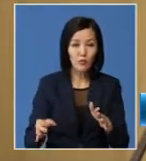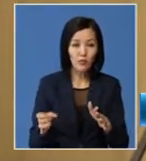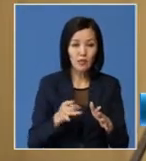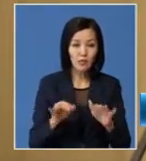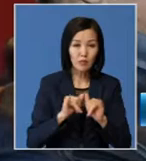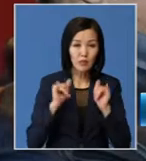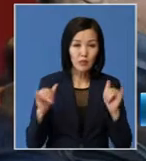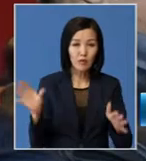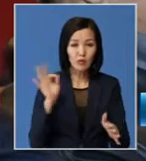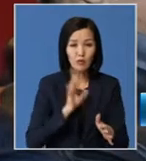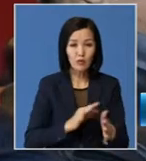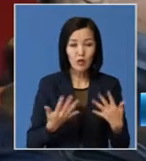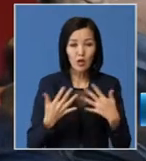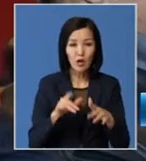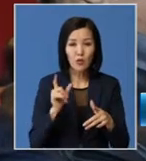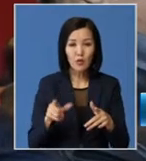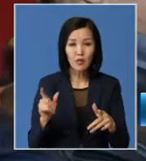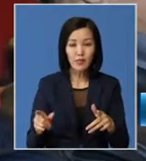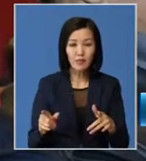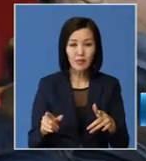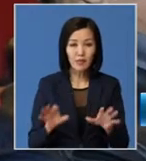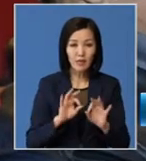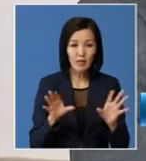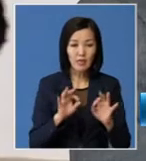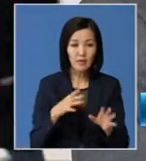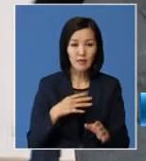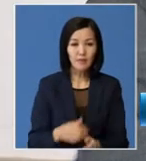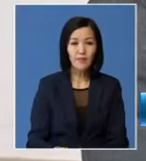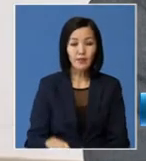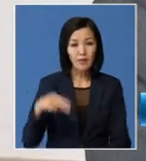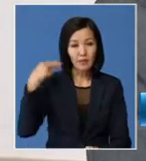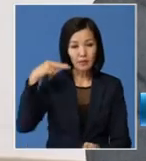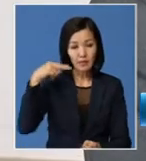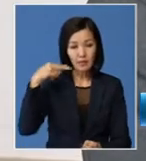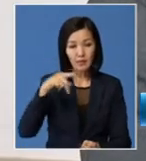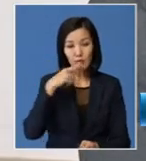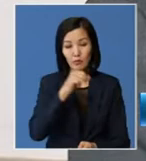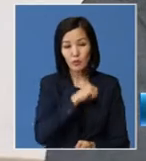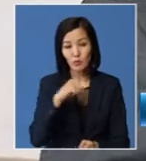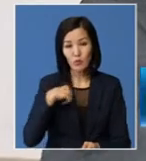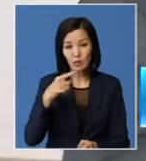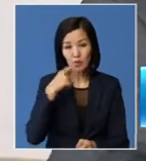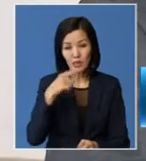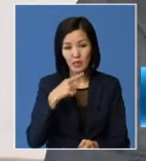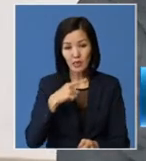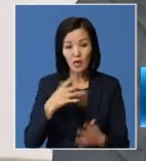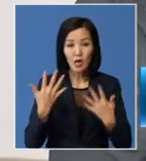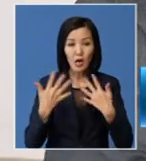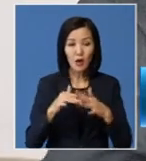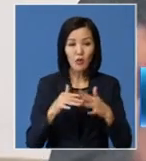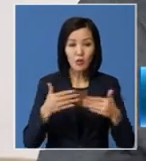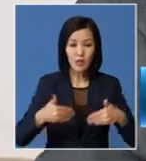дамуына үлес қосқан ауыл азаматтарының абыройлы істері айтылды. Президентіміз өзі айтып отыр, ауылда